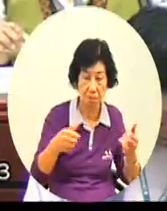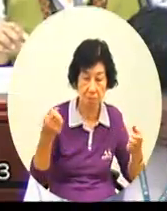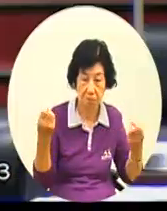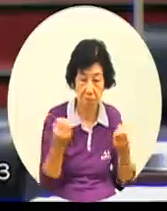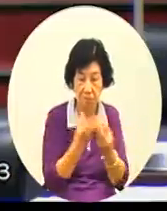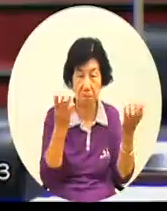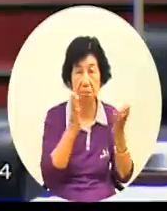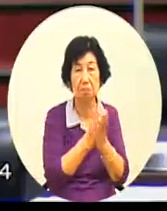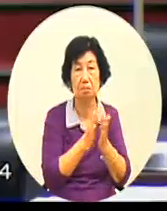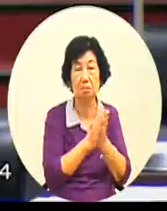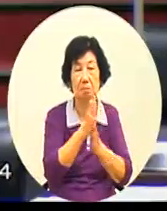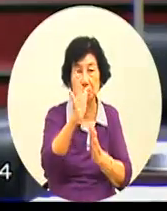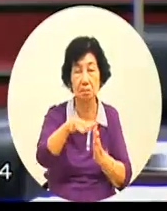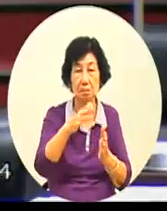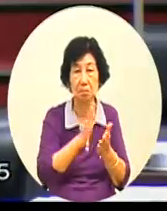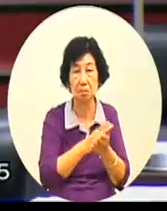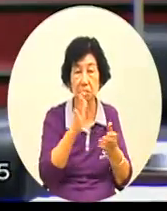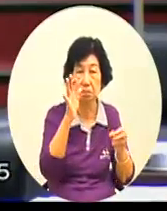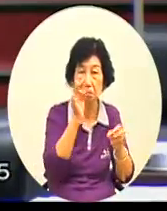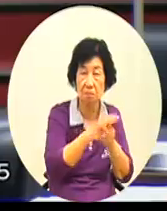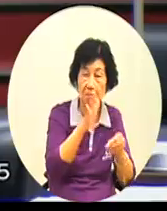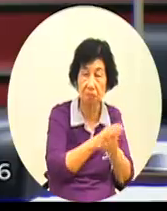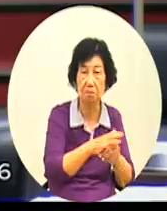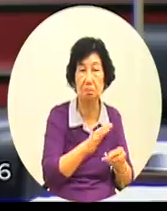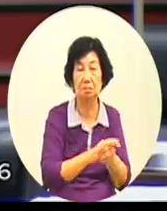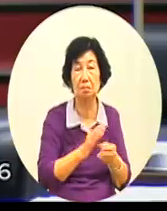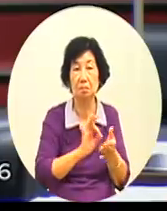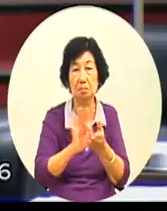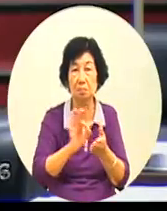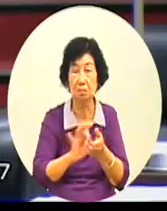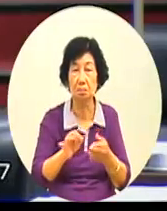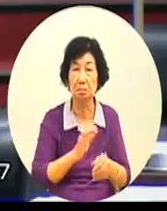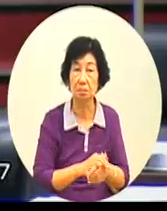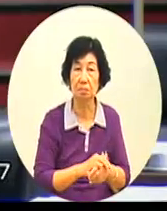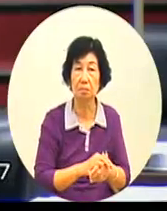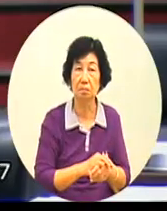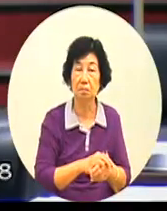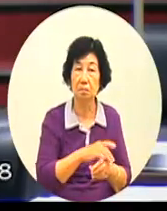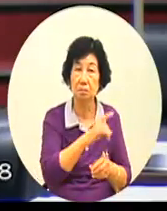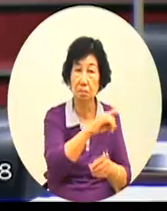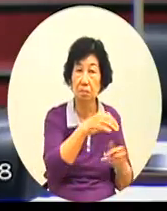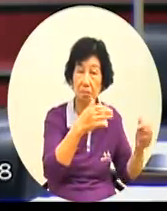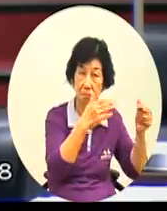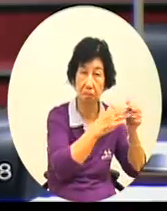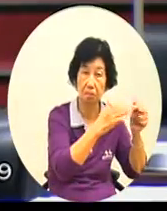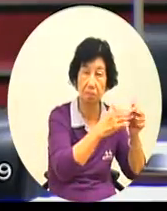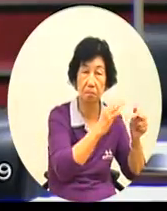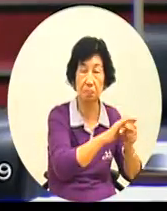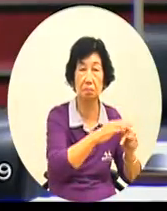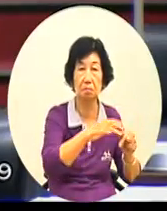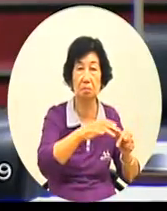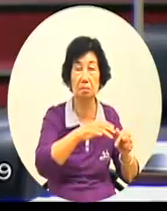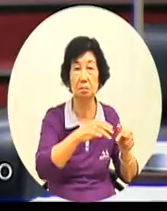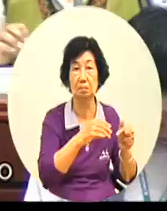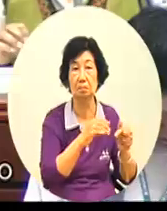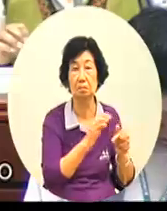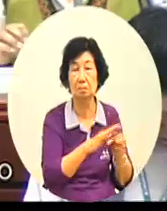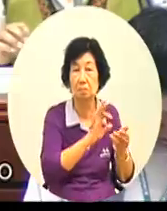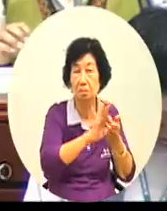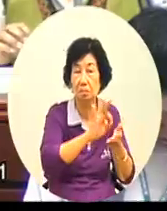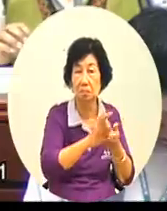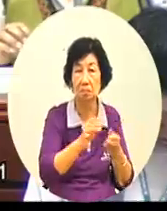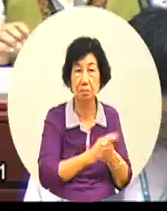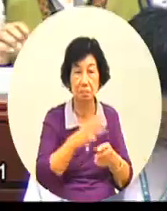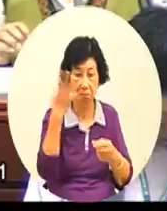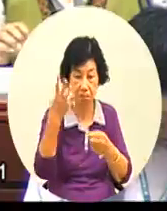得这个聚会所哈要700多万了，这个要700多万。 我们按照几年前